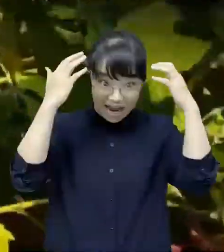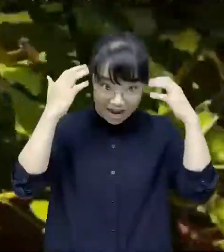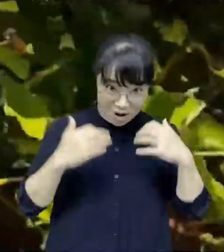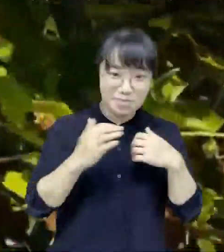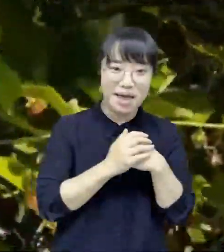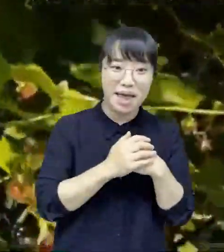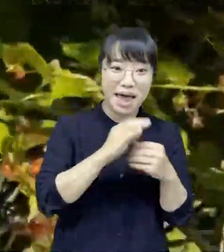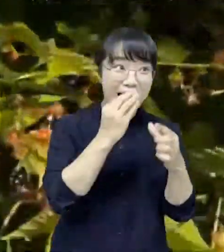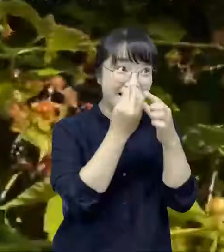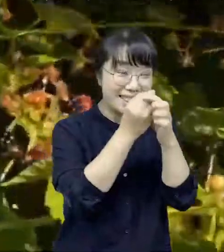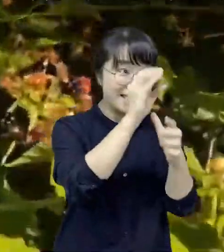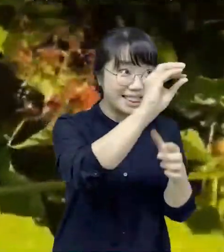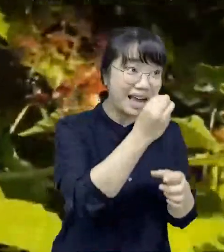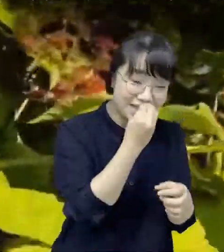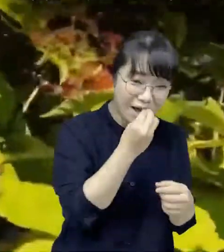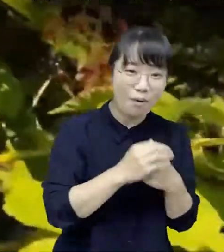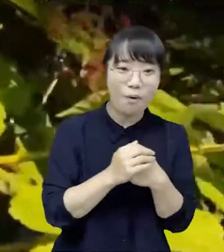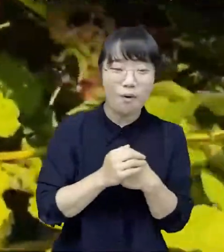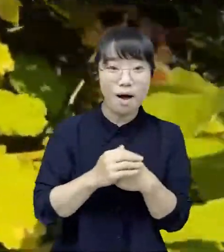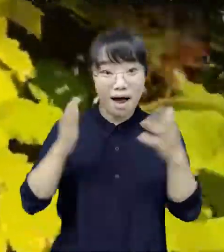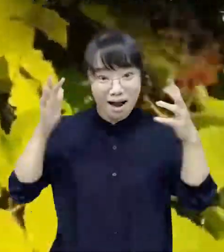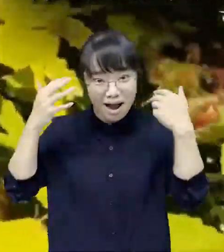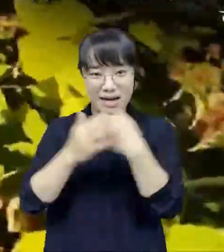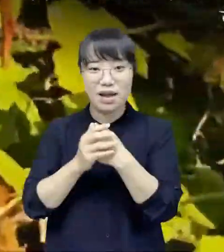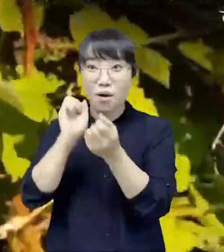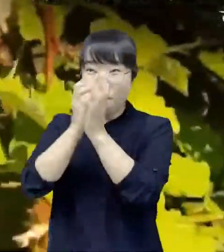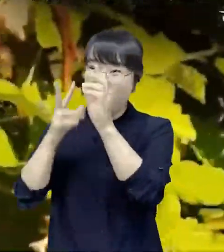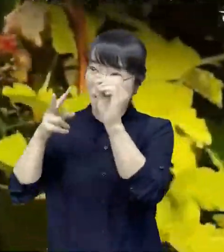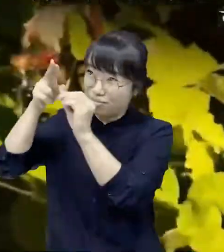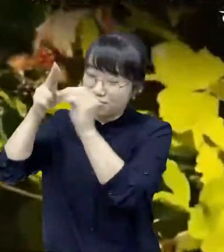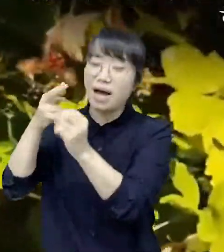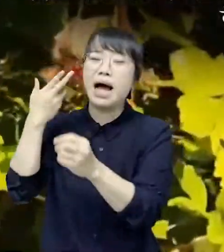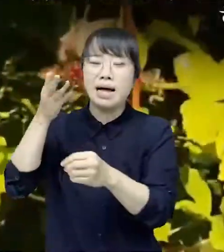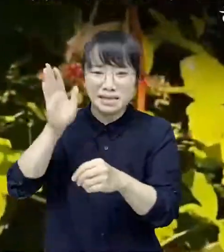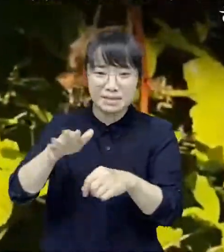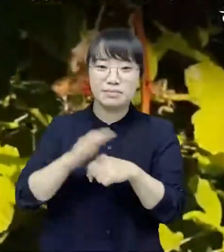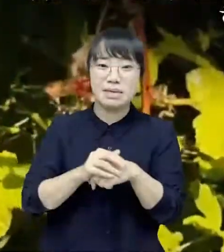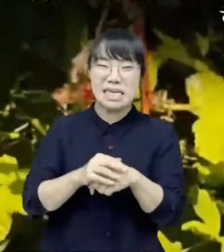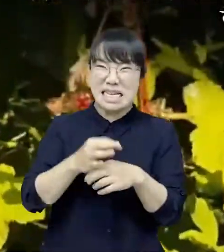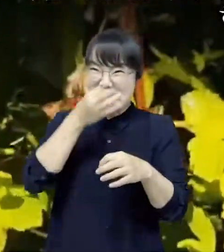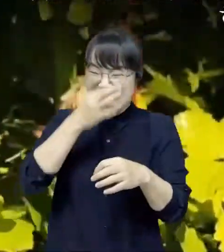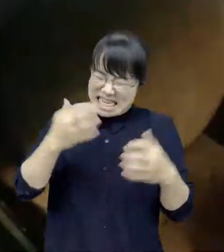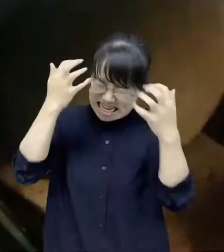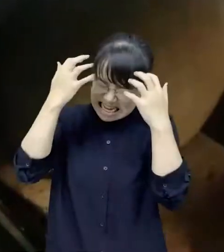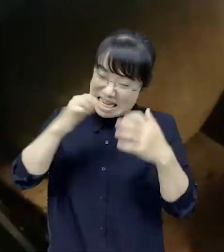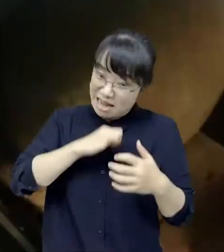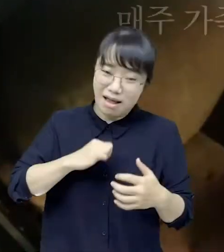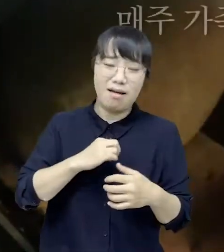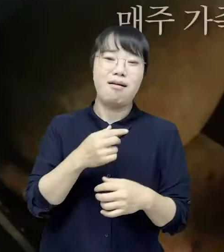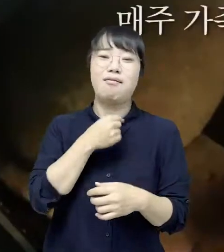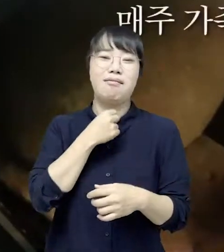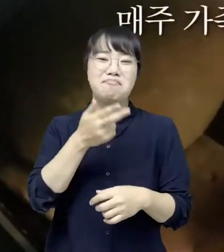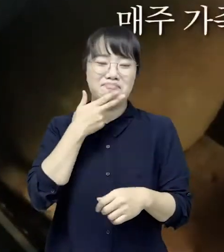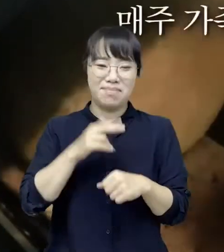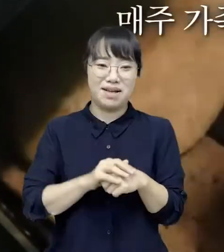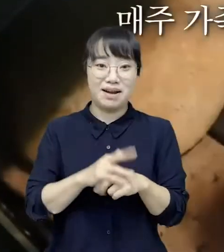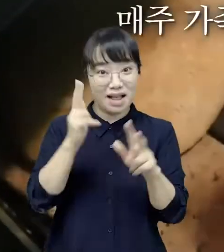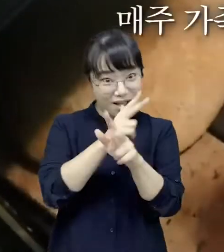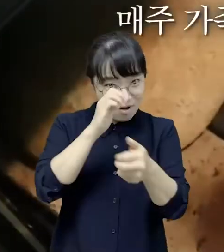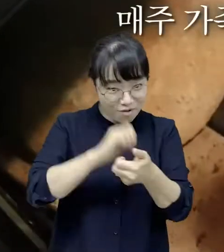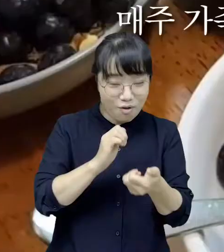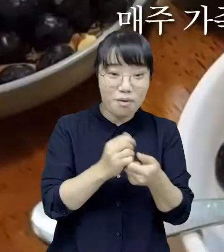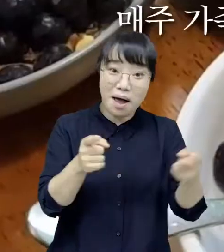여름에는 블랙베리를 따고 가을에는 라벤더의 가지를 쳐주지만 힘들 때까지 하지 않는다. 매주